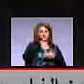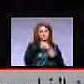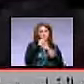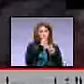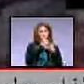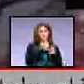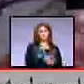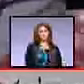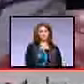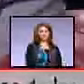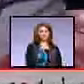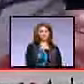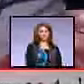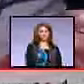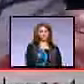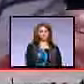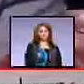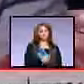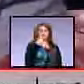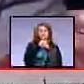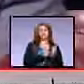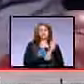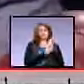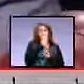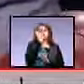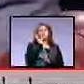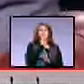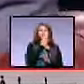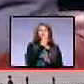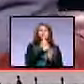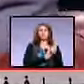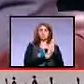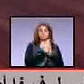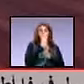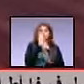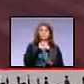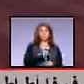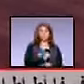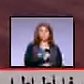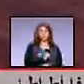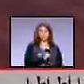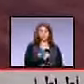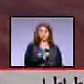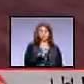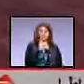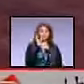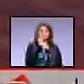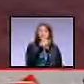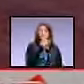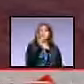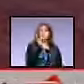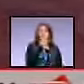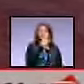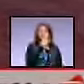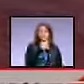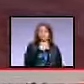لله رب. ابو علي بقى نقله جديده في حياتك، كانت نقله اخرى مختلفه تماما. ابو علي كان نقله بقى تانية اخرى خالص، نقله جديده خالص